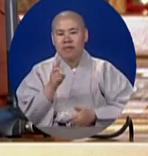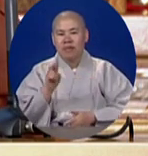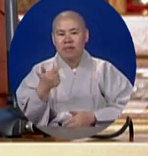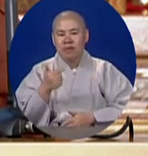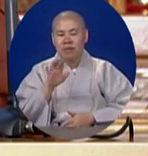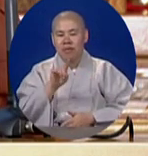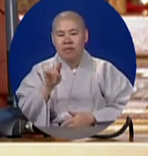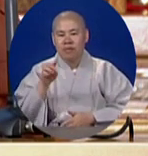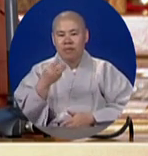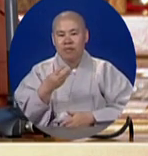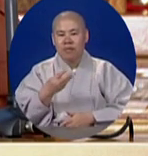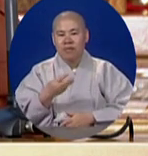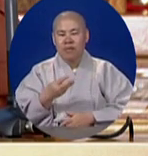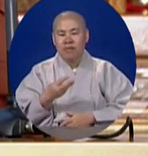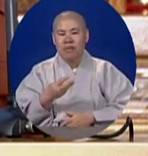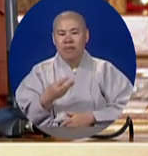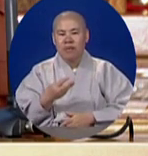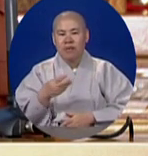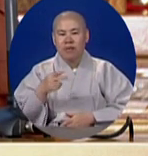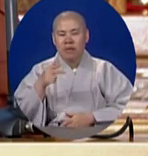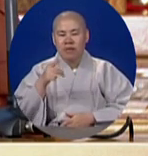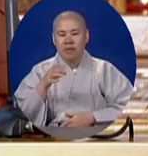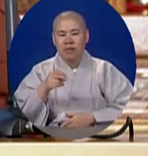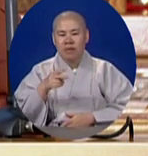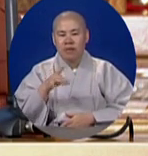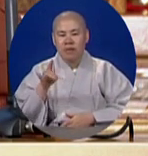현발이라. 현발지의 생이라.